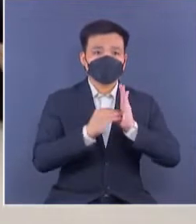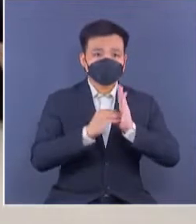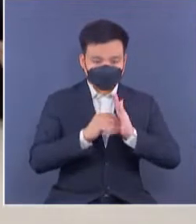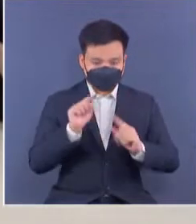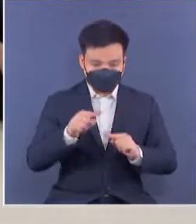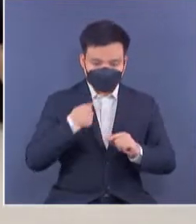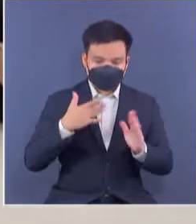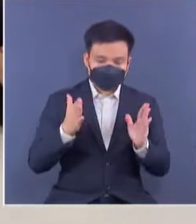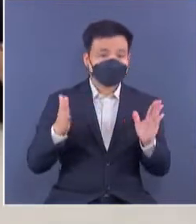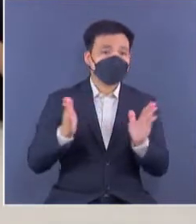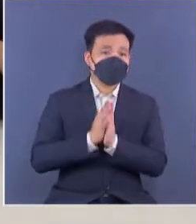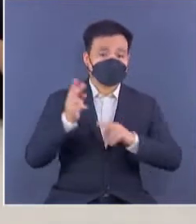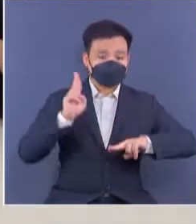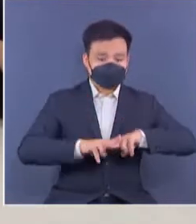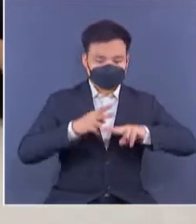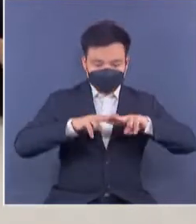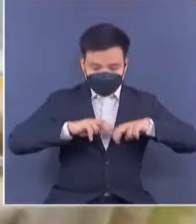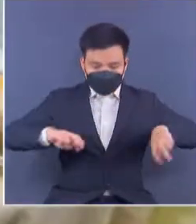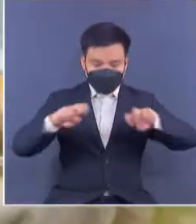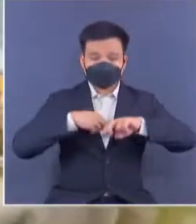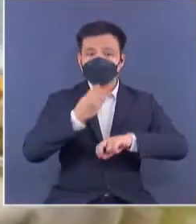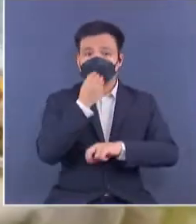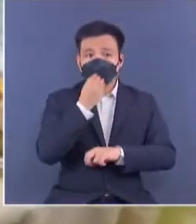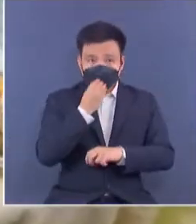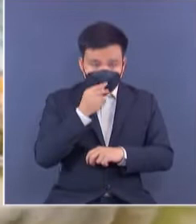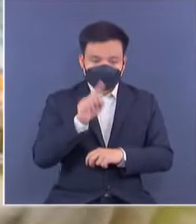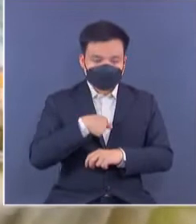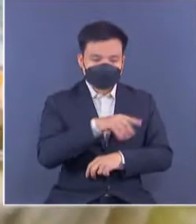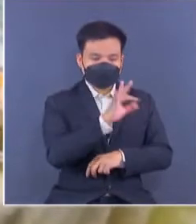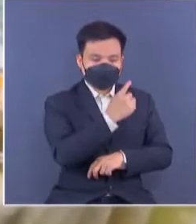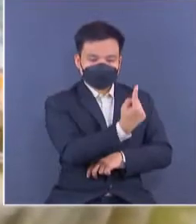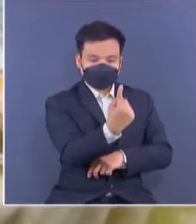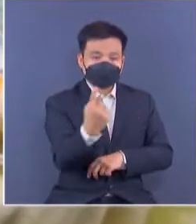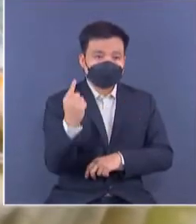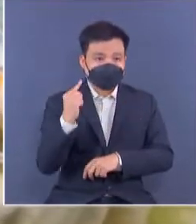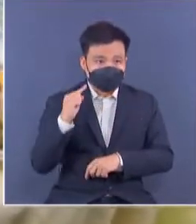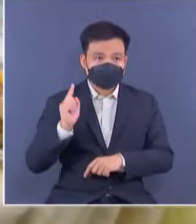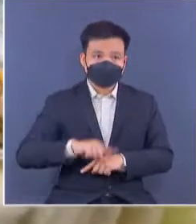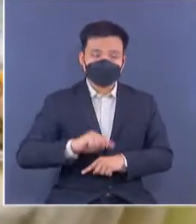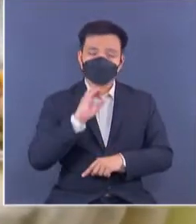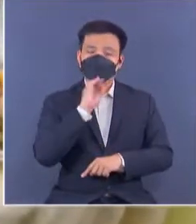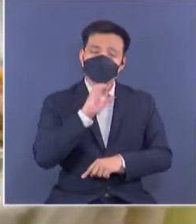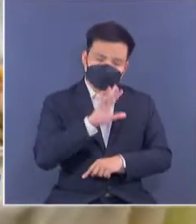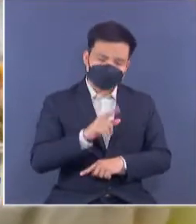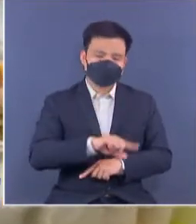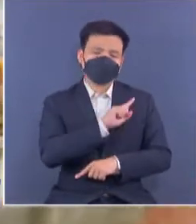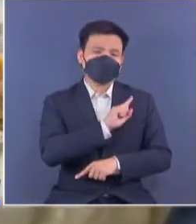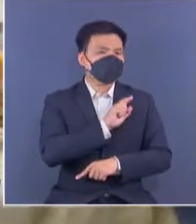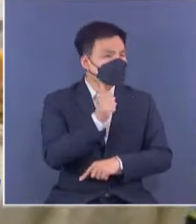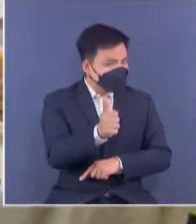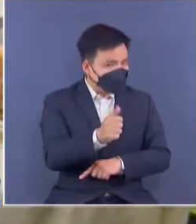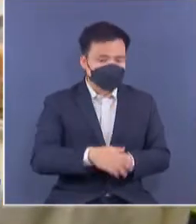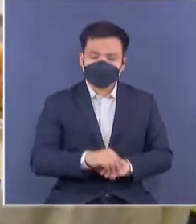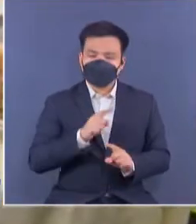จ้างสำนักงานเขตบางบอนมีอยู่ทั้งหมดในแต่ละคนเนี่ยคือได้รับคัดเลือกมาก็จะเป็นผู้ที่มีความขยันรับผิดชอบต่อหน้าที่